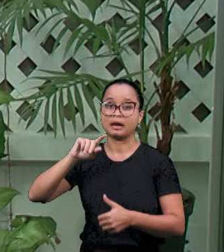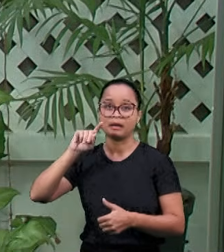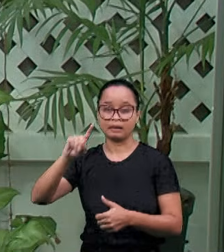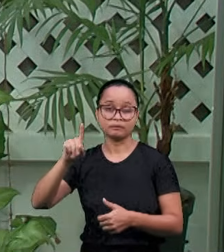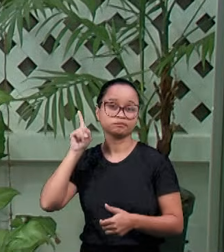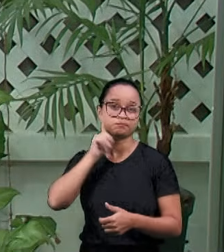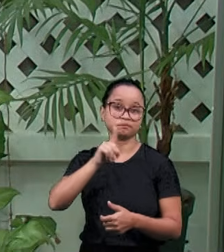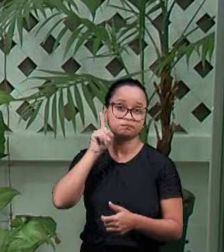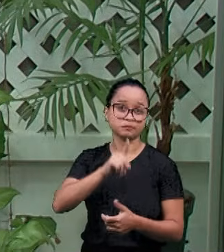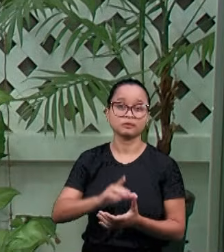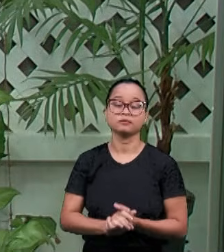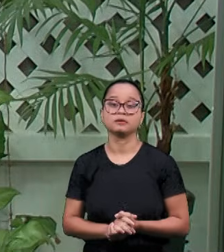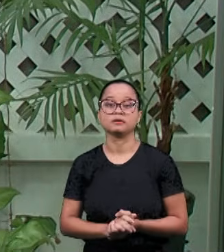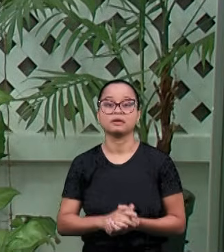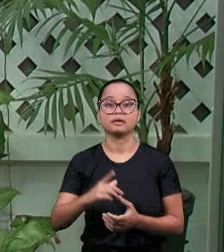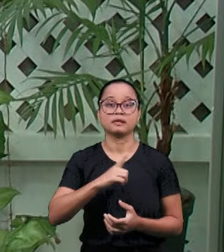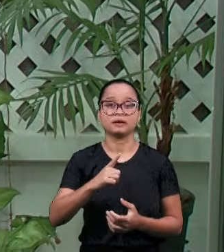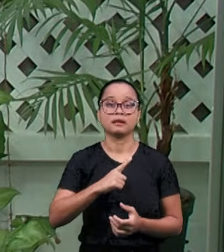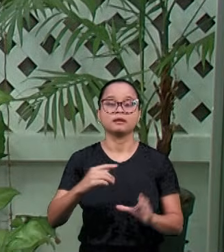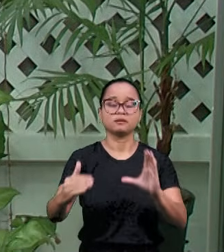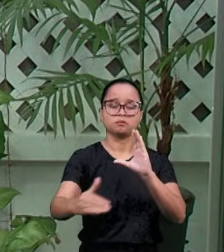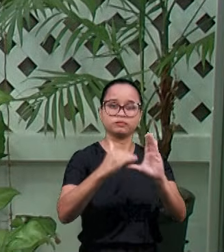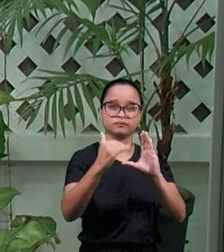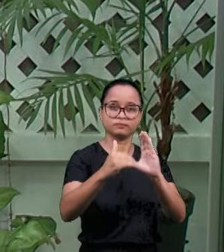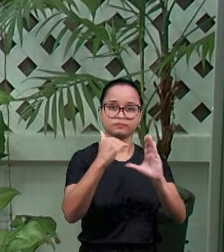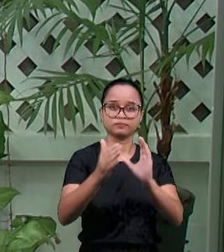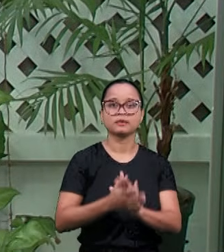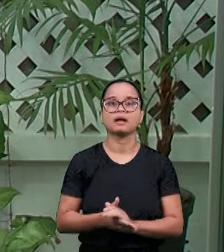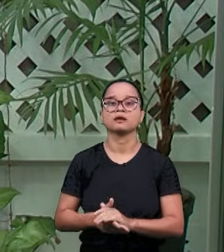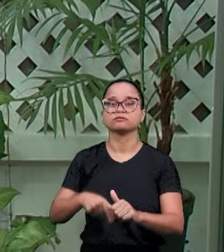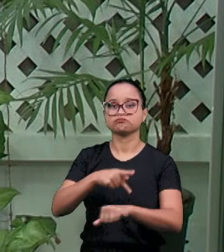le plus grand nombre de participation de ces frères des États-Unis.